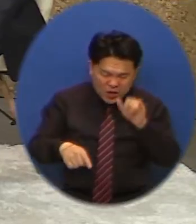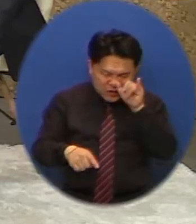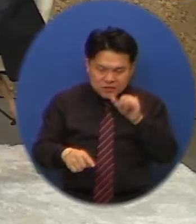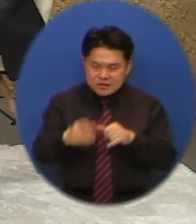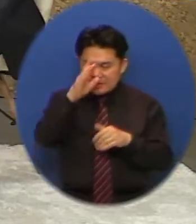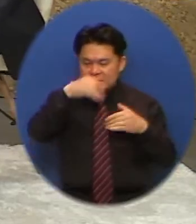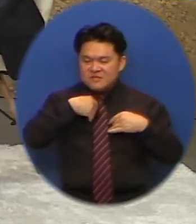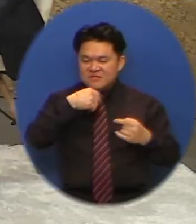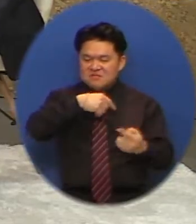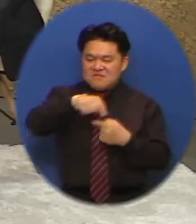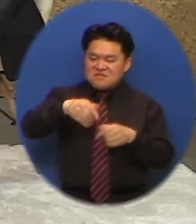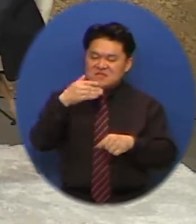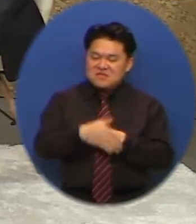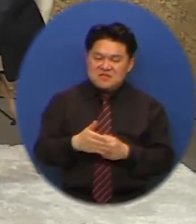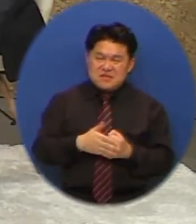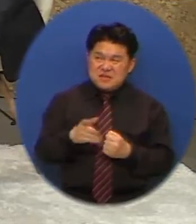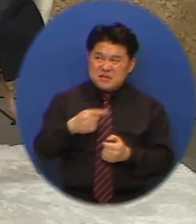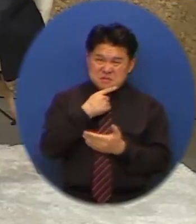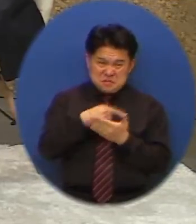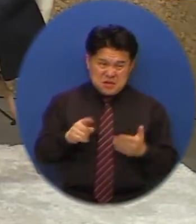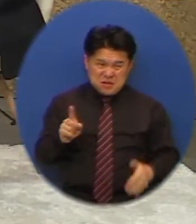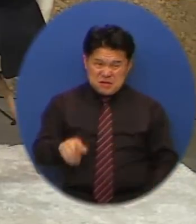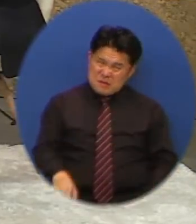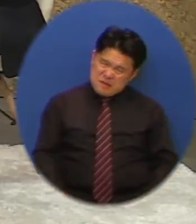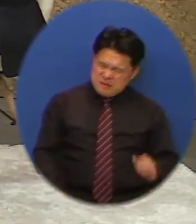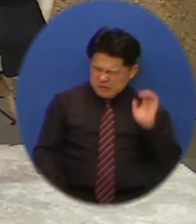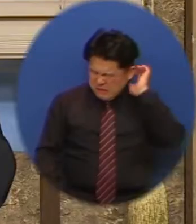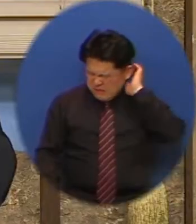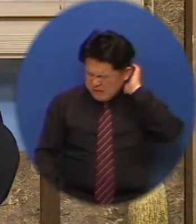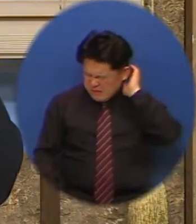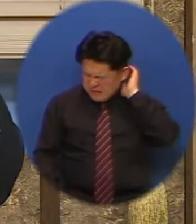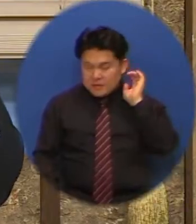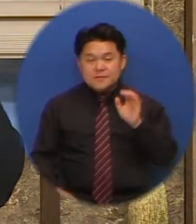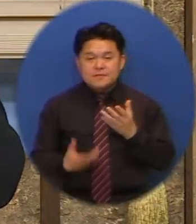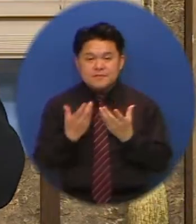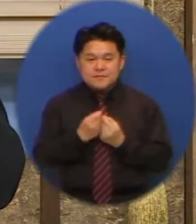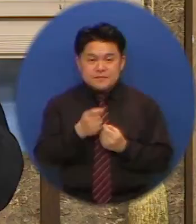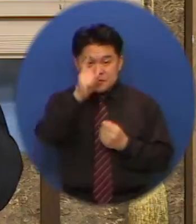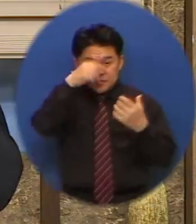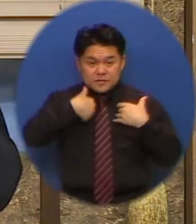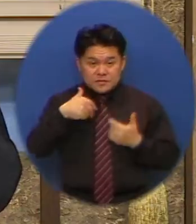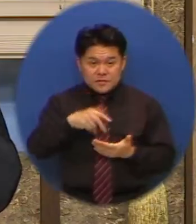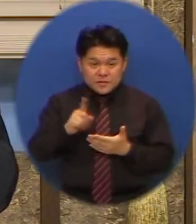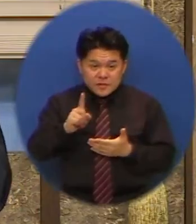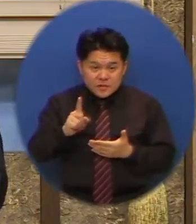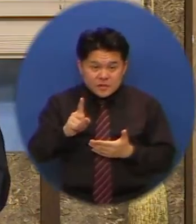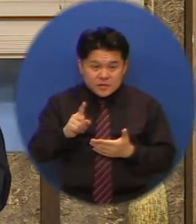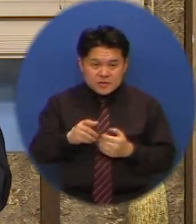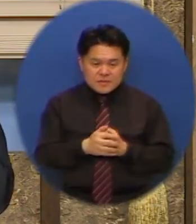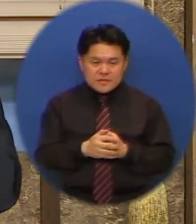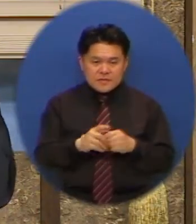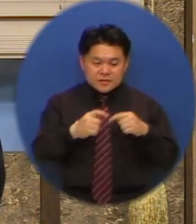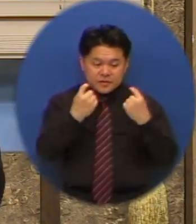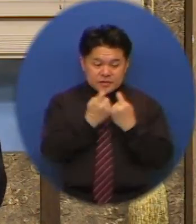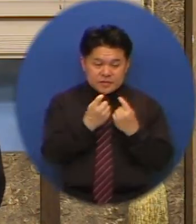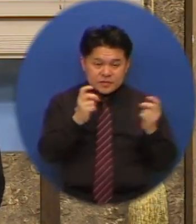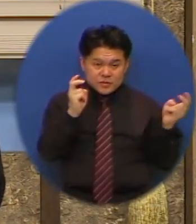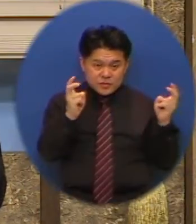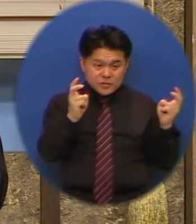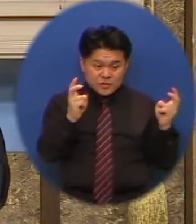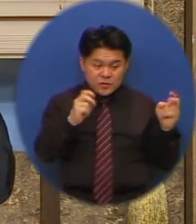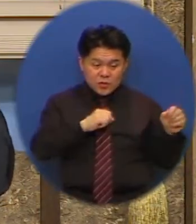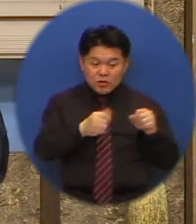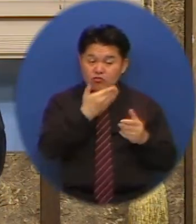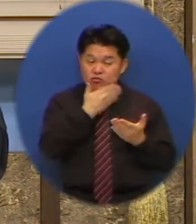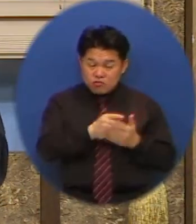이제 관치 금융의 폐해가 네. 관치 복지 특히 이제 정부는 이 민회 활동이 굉장히 중요하다. 민회 자발적인